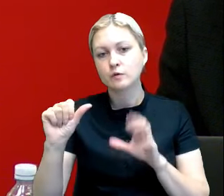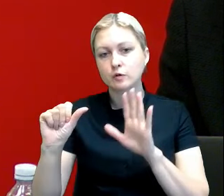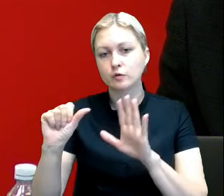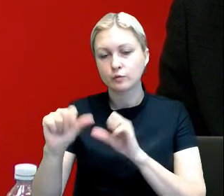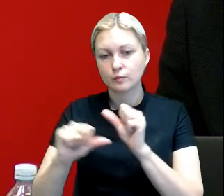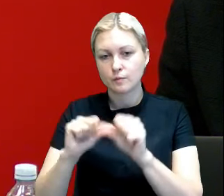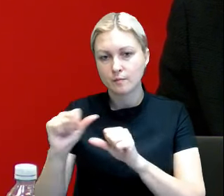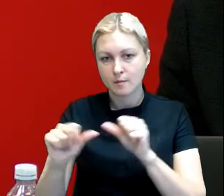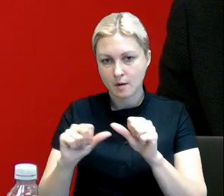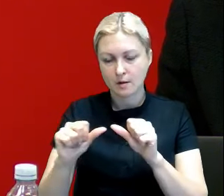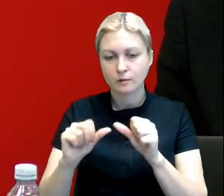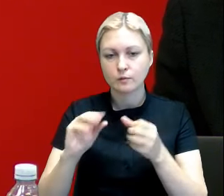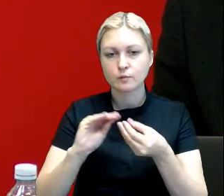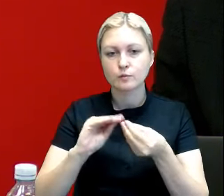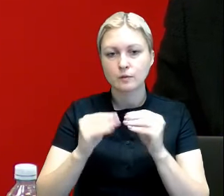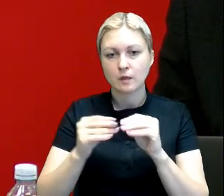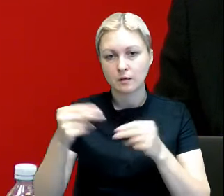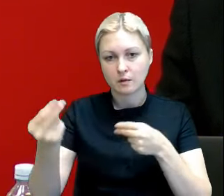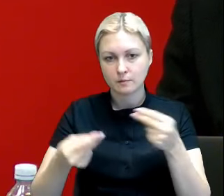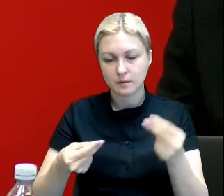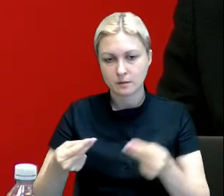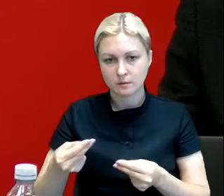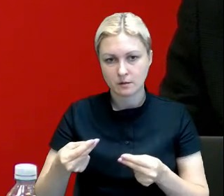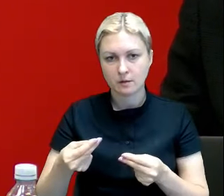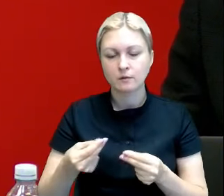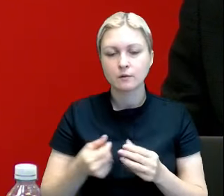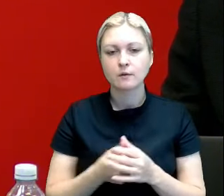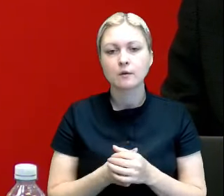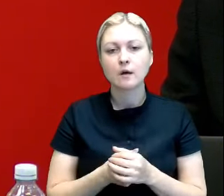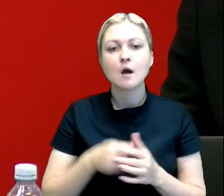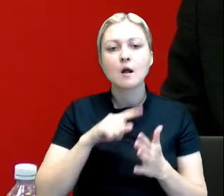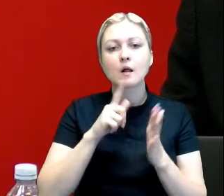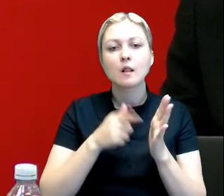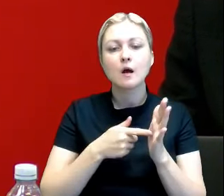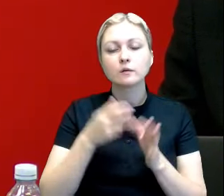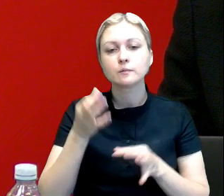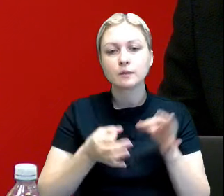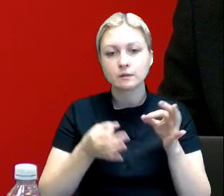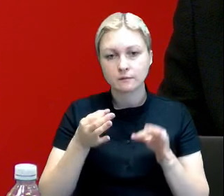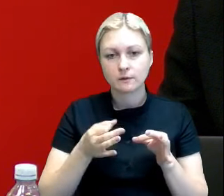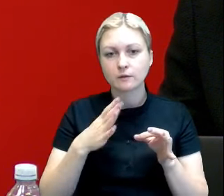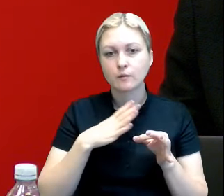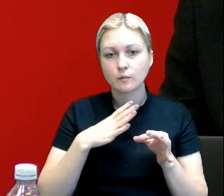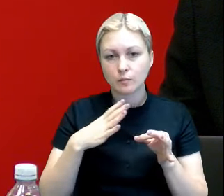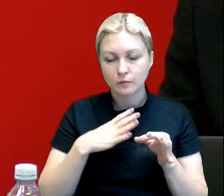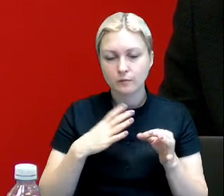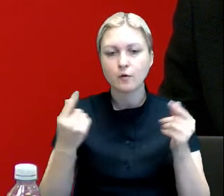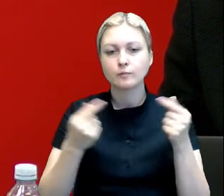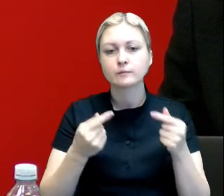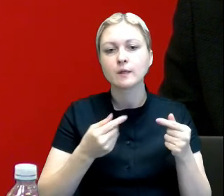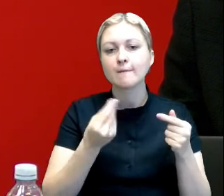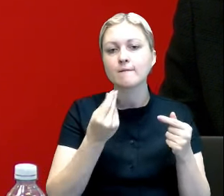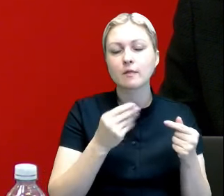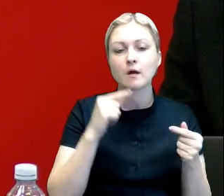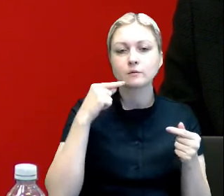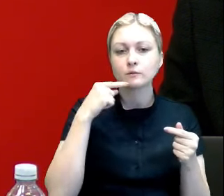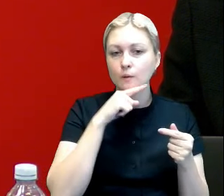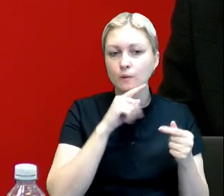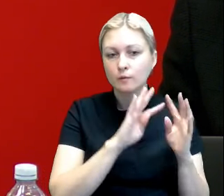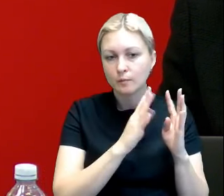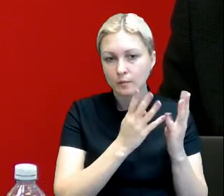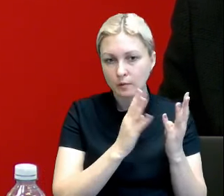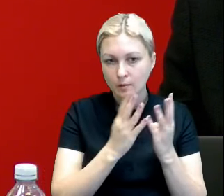sutarties pasirašymui klausimas svarstytas ir jam pritarta finansų ekonomikos miesto